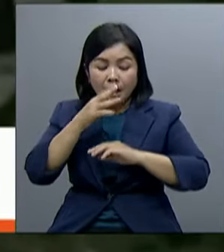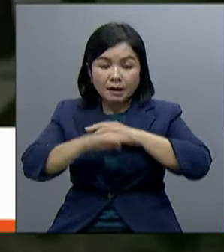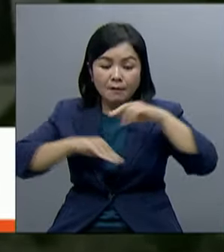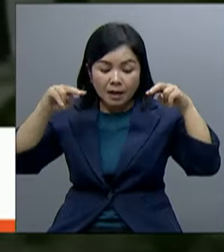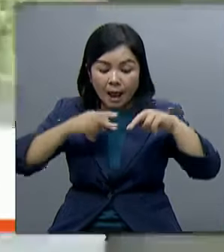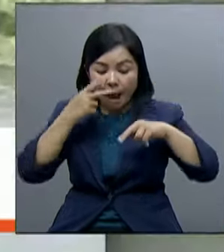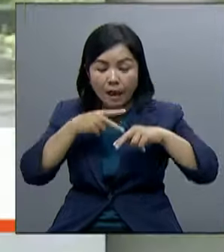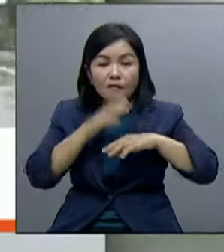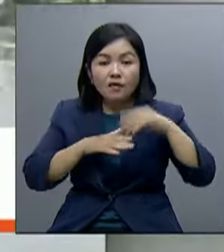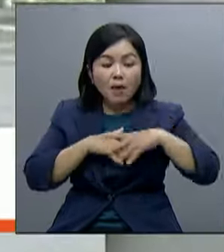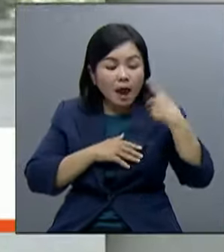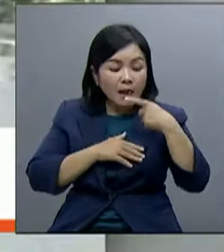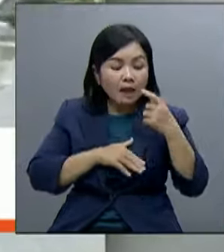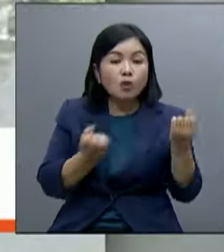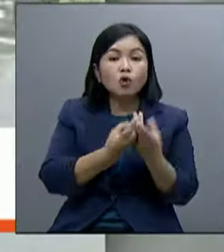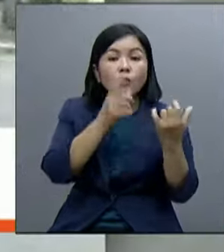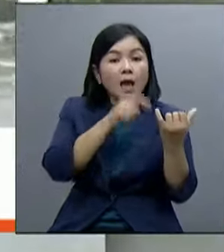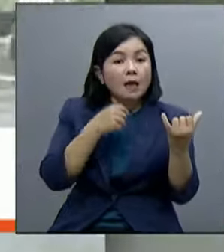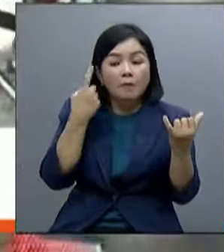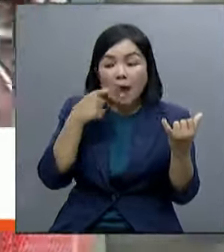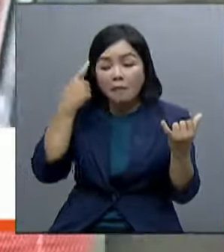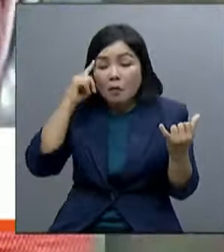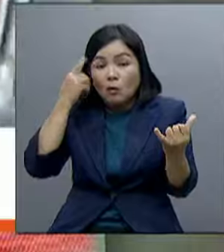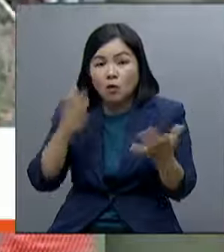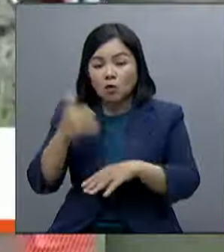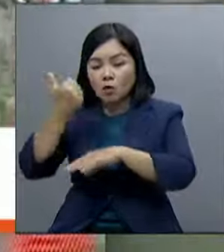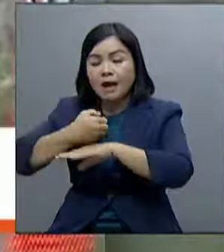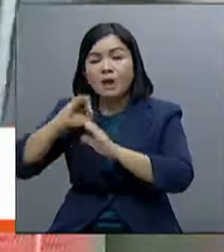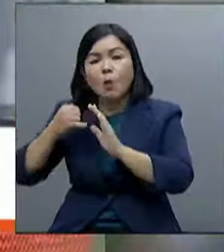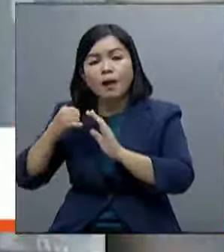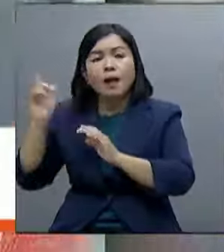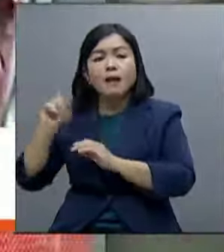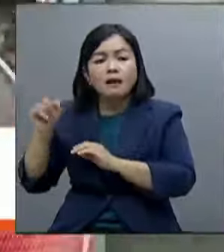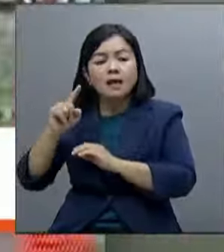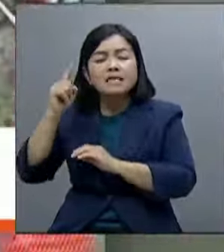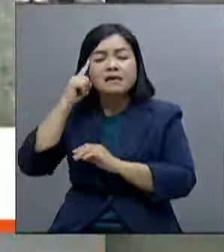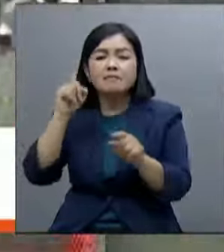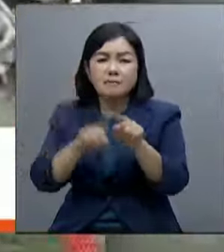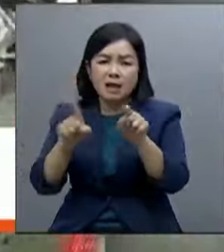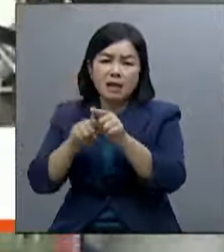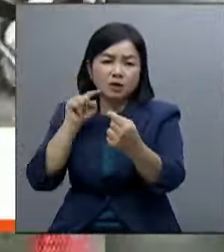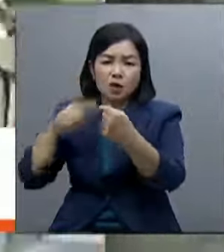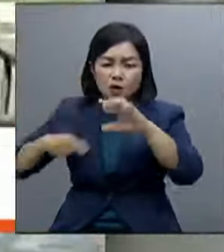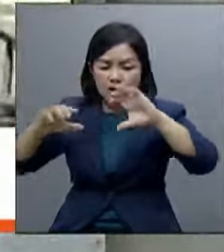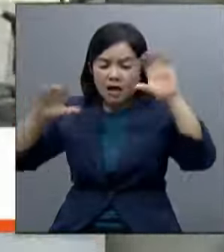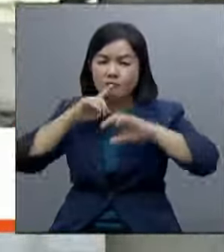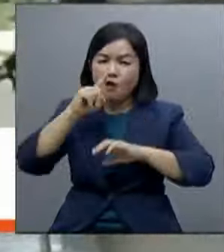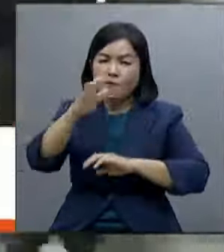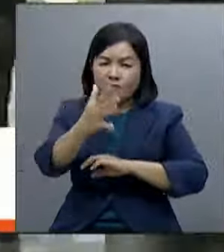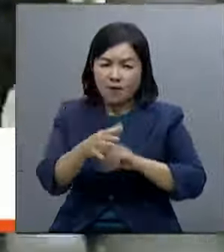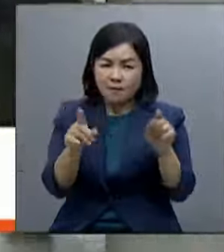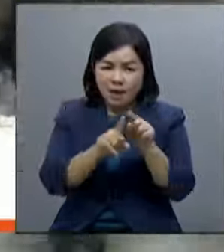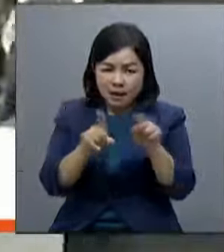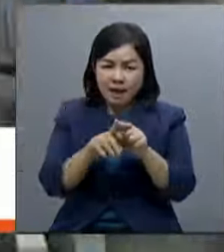ฐานว่าใครทำให้เสียชีวิตผู้ว่าราชการจังหวัดในขณะนั้นก็มีความเห็นพ้องกับอัยการคือสั่งไม่ฟ้องทำให้